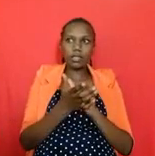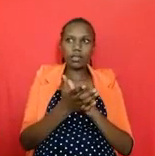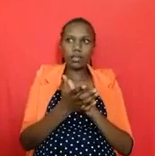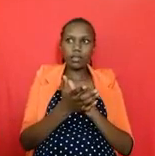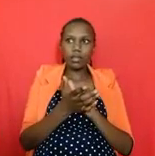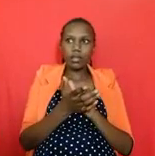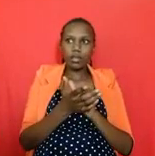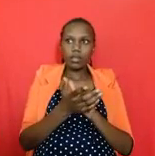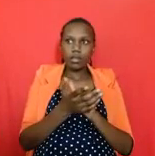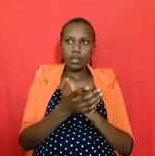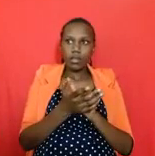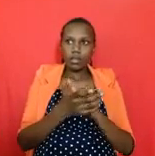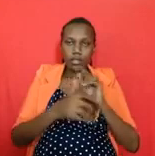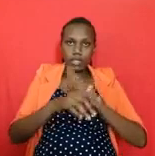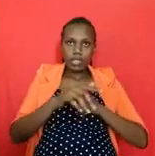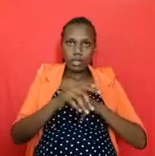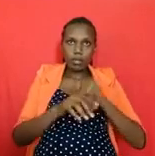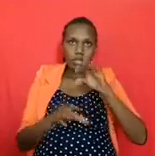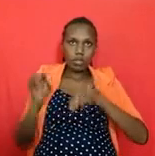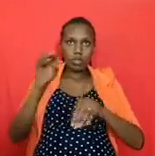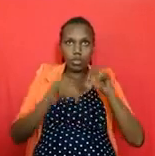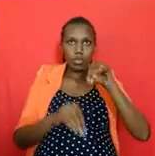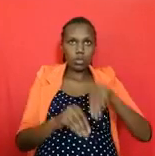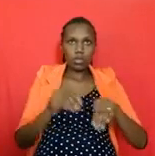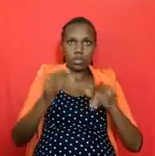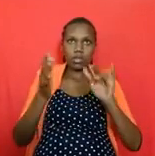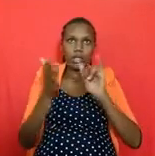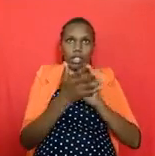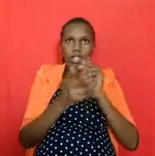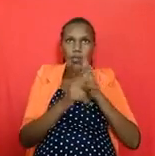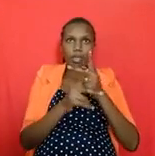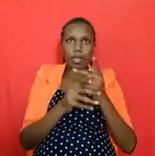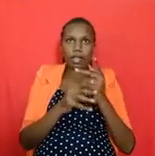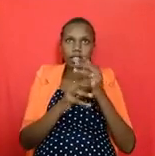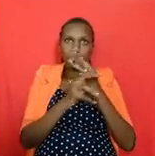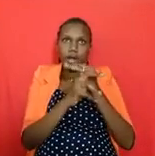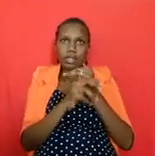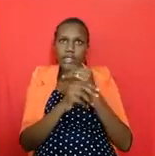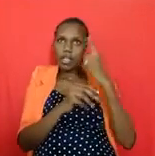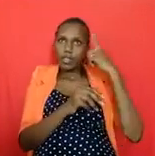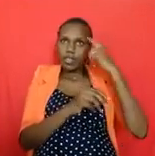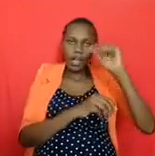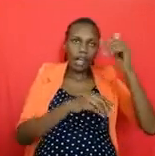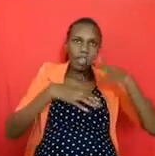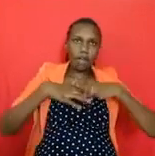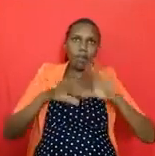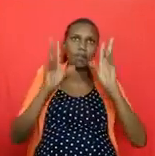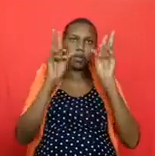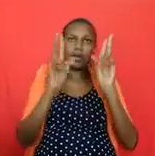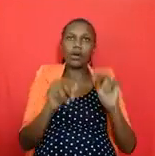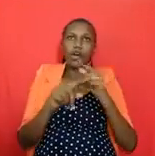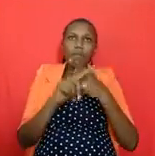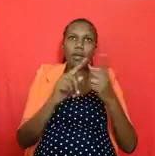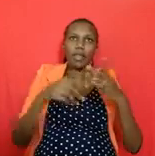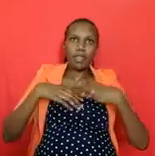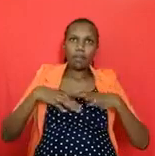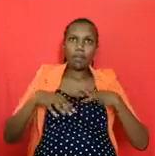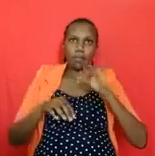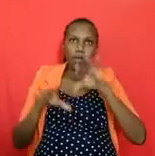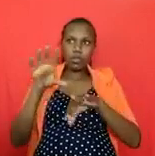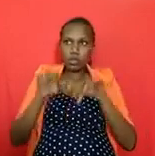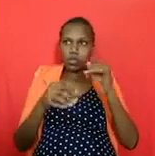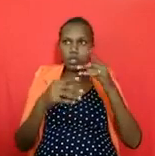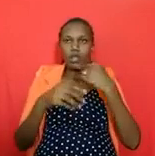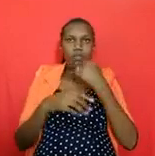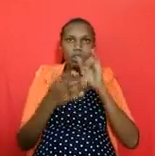kia makiria mora adigo durari. Nio maiga ga madavu maya. Mutikaya wesi yonyadu age, nio maiga ga madavu mao. Maka make sure te